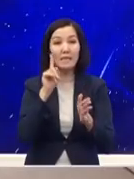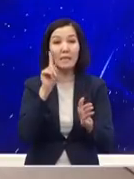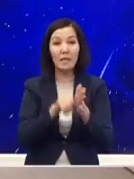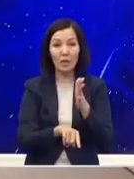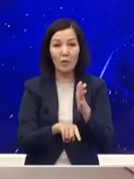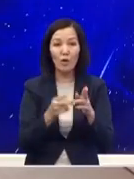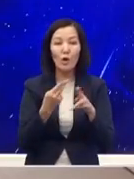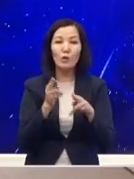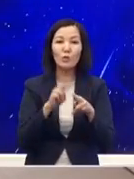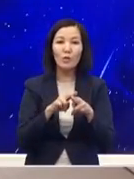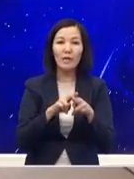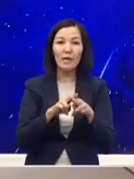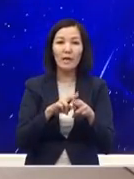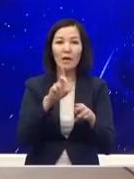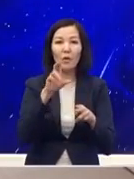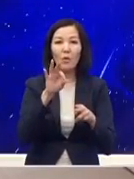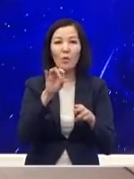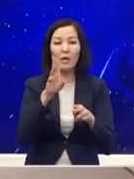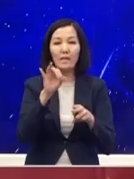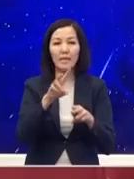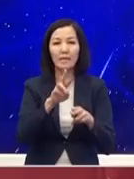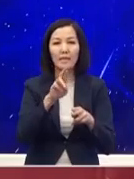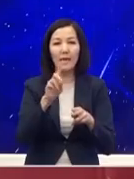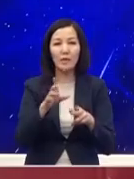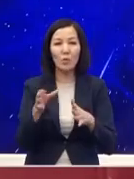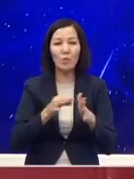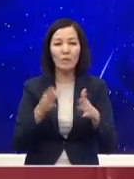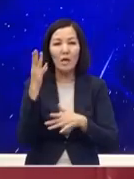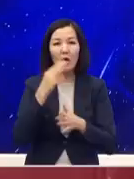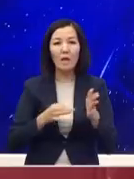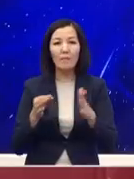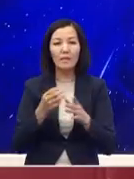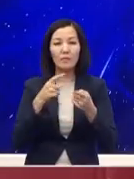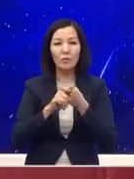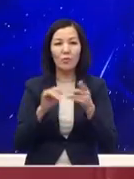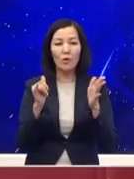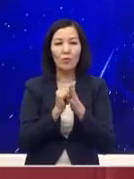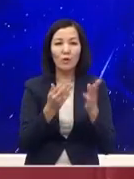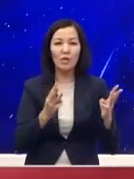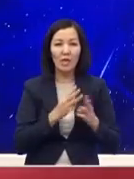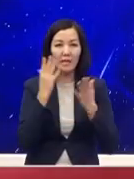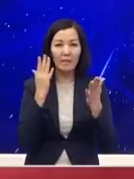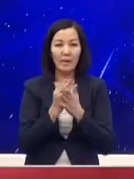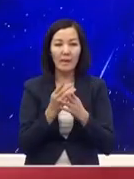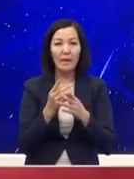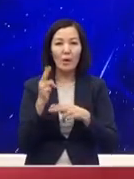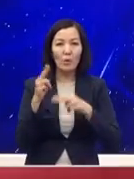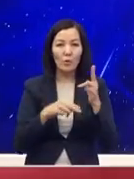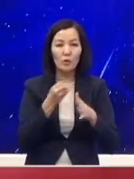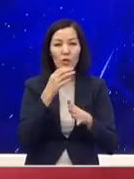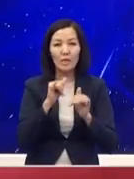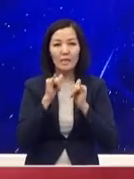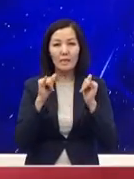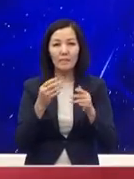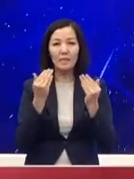екен. Сондай-ақ, бұл елдегі Хорасан және Язд облыстары Алматы облысымен байланыс орнатуға ынталы. Бірінде құрылыс жақсы